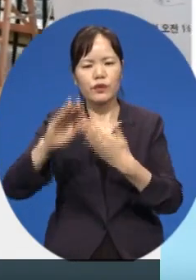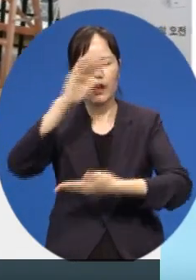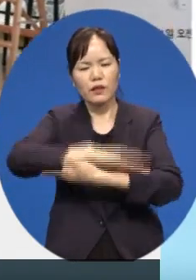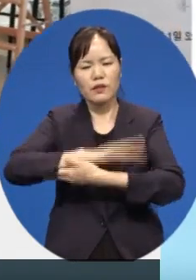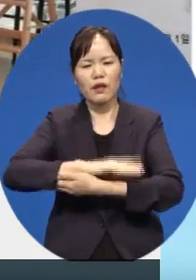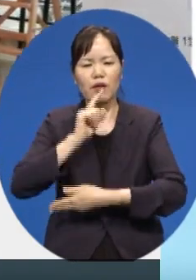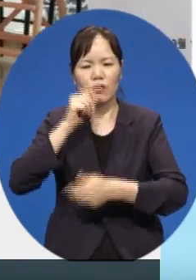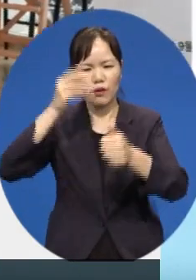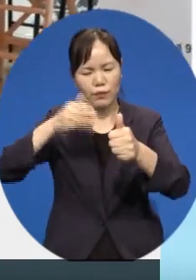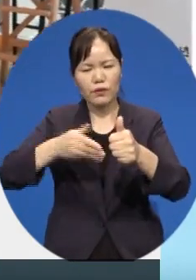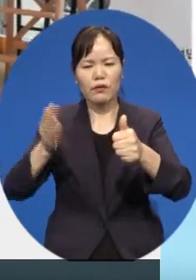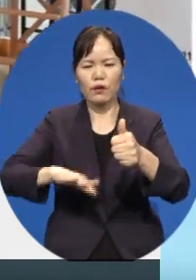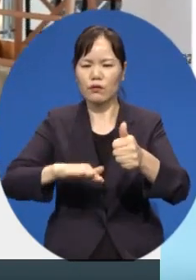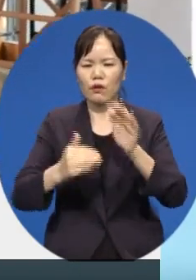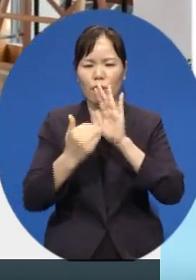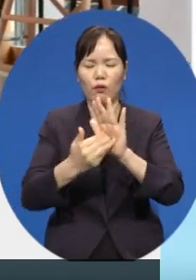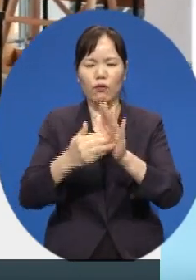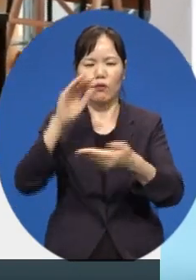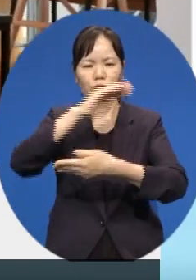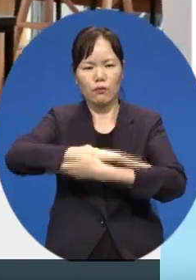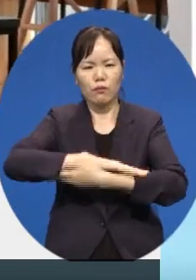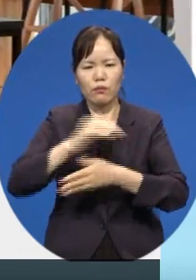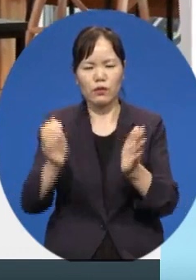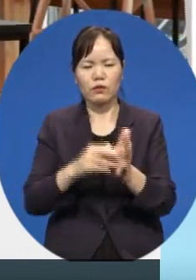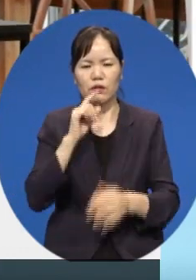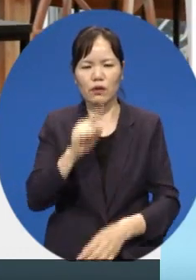책이 이제 보시를 않았기 때문에 어떤지 네. 모르겠습니다만